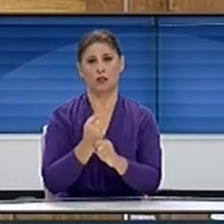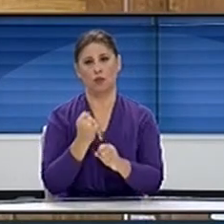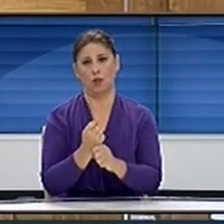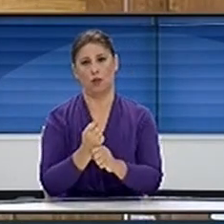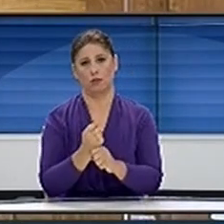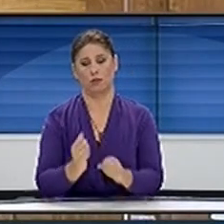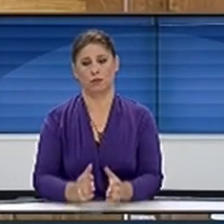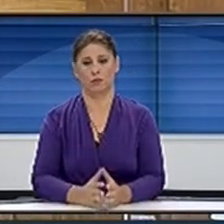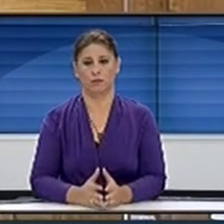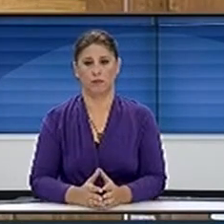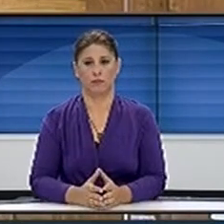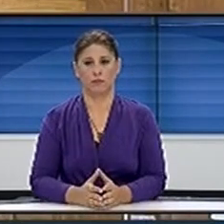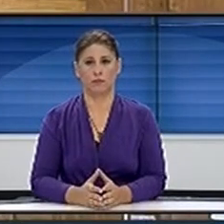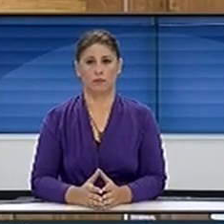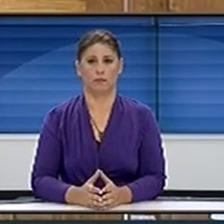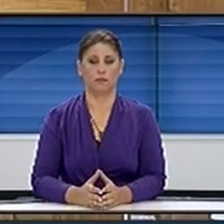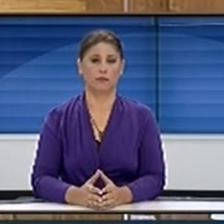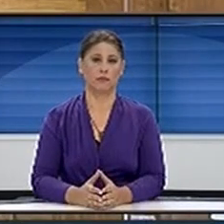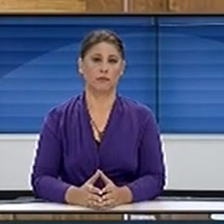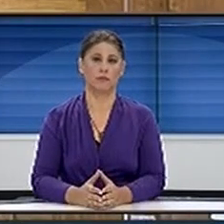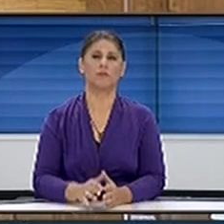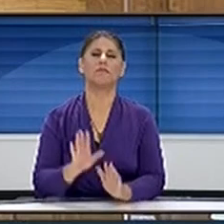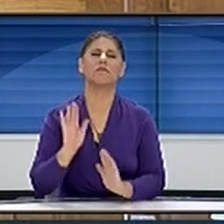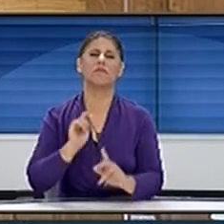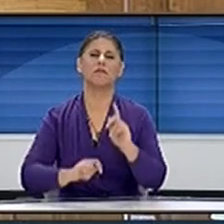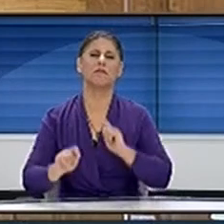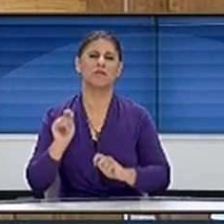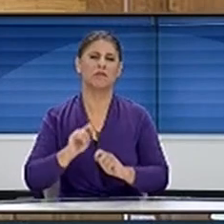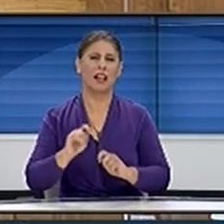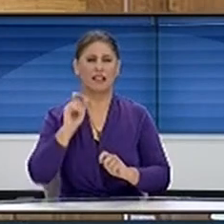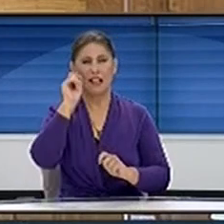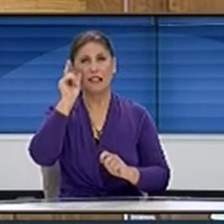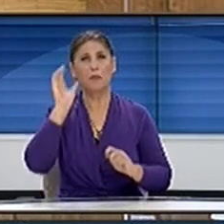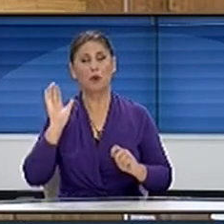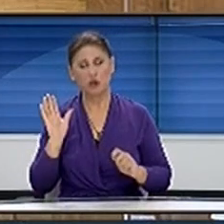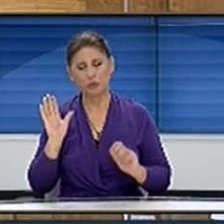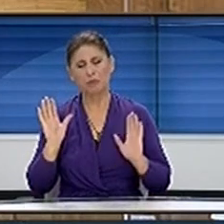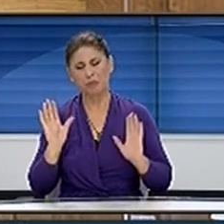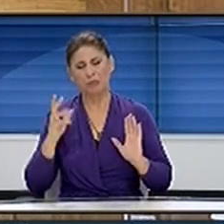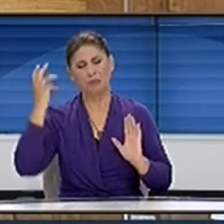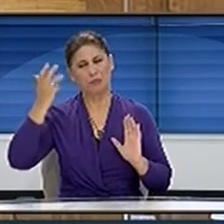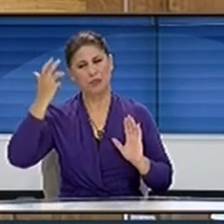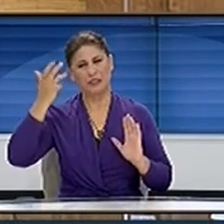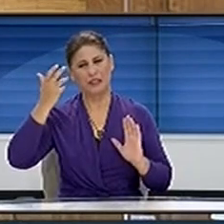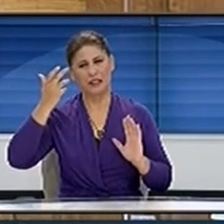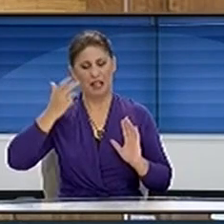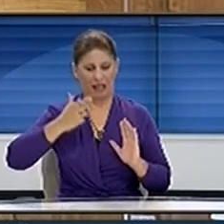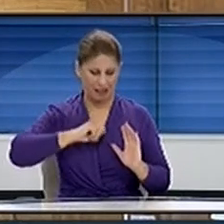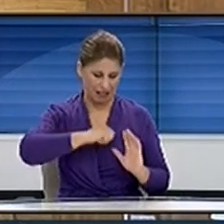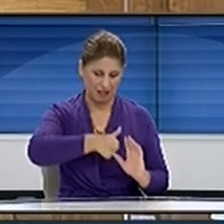τους. Ας μην κατασκευάζονται συνεπώς εντυπώσεις και σενάρια